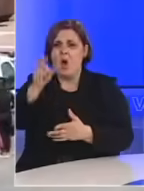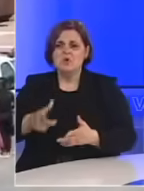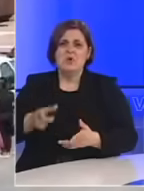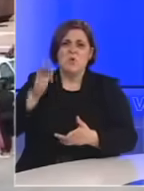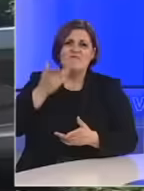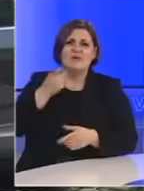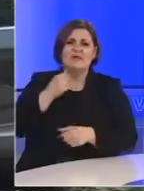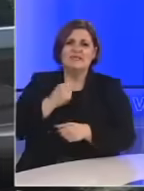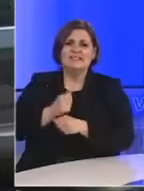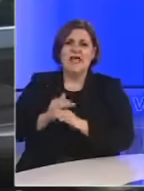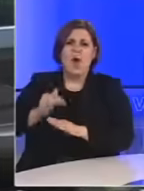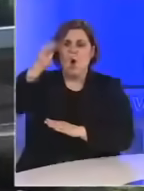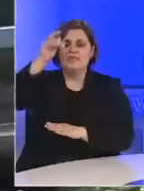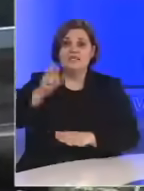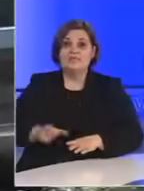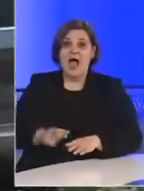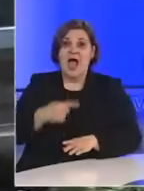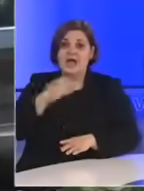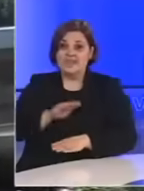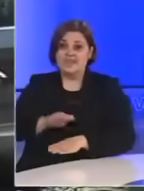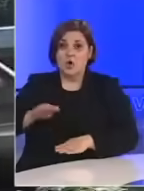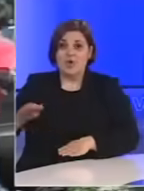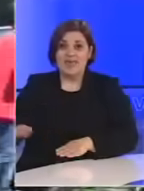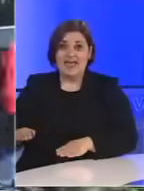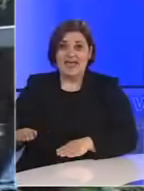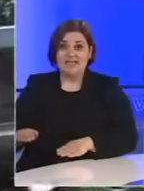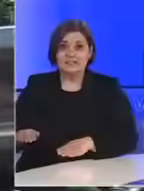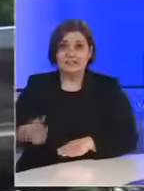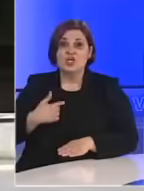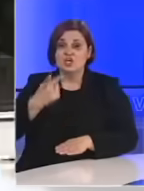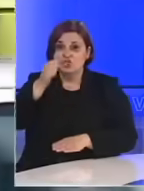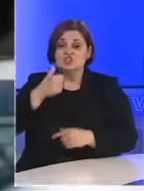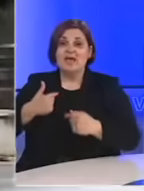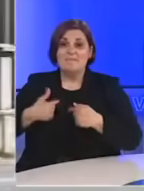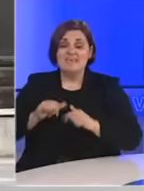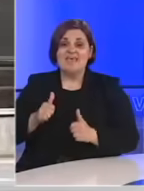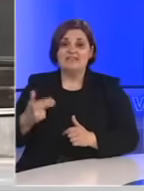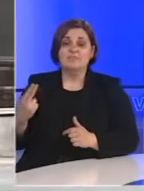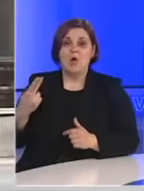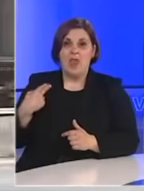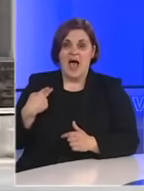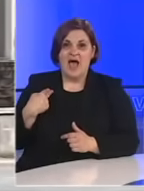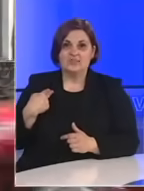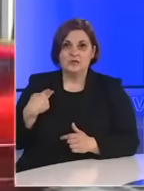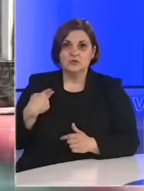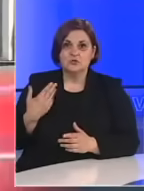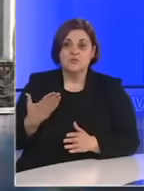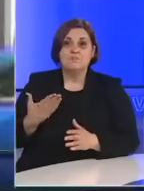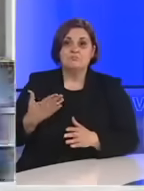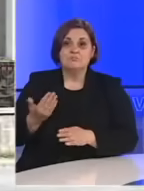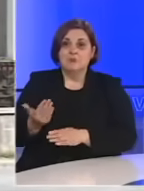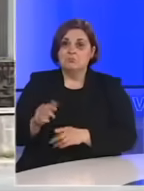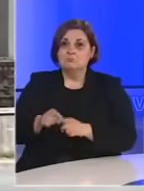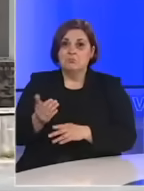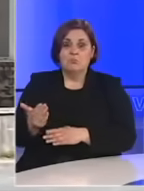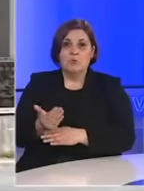uglavnom se radi i o odraslim osobama, a kad je riječ o djeci, zašto mi jesmo, dakle, nadležni, stvar prosjačenja,